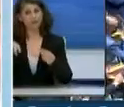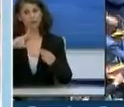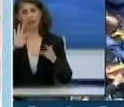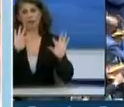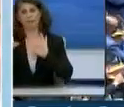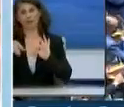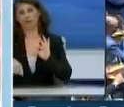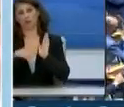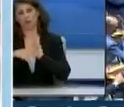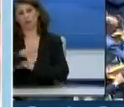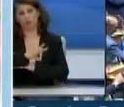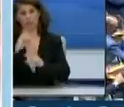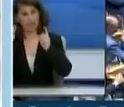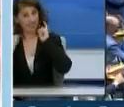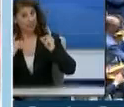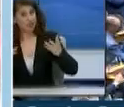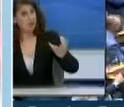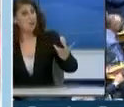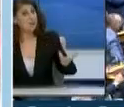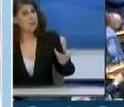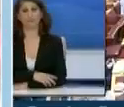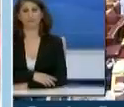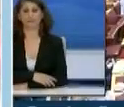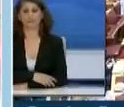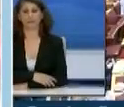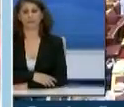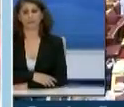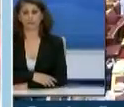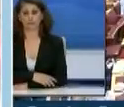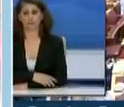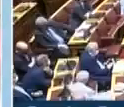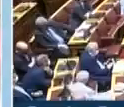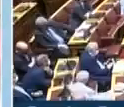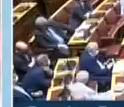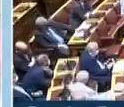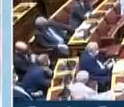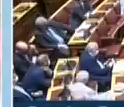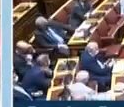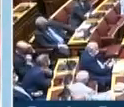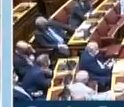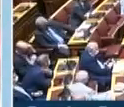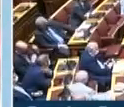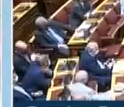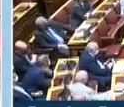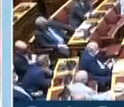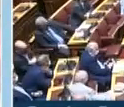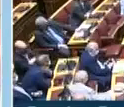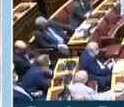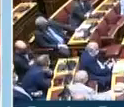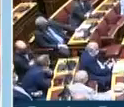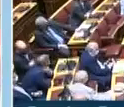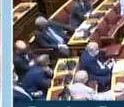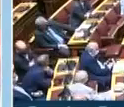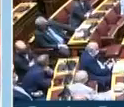ομάδα. Εμείς από την πρώτη στιγμή δεν αμφισβητήσαμε σε καμία περίπτωση την ανάγκη του εμβολιασμού και δεν ψαρεύαμε σε